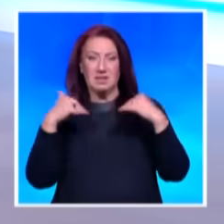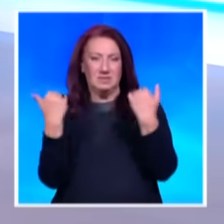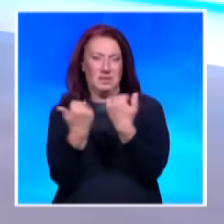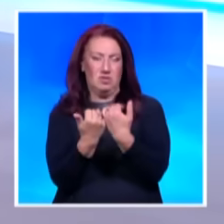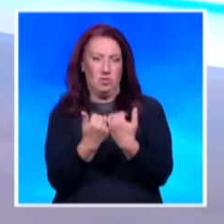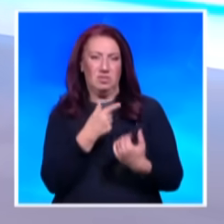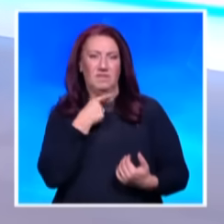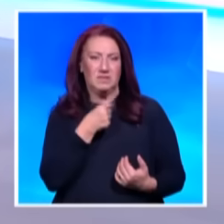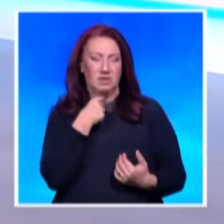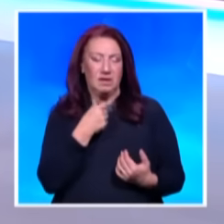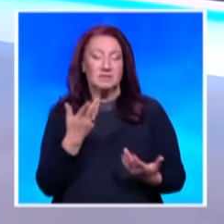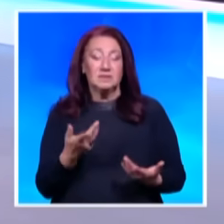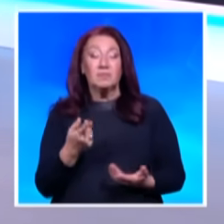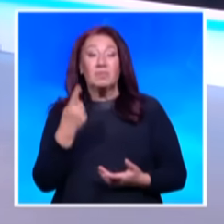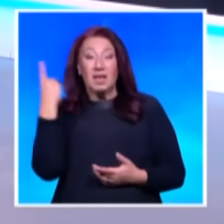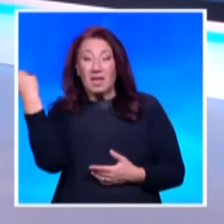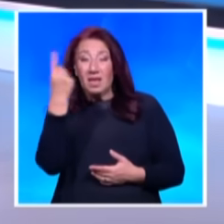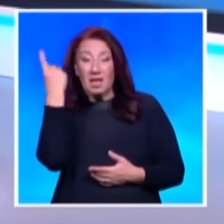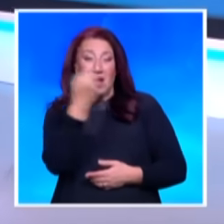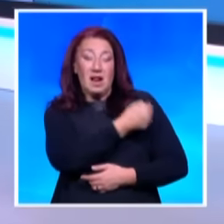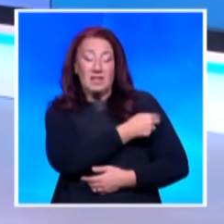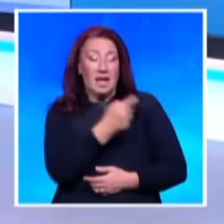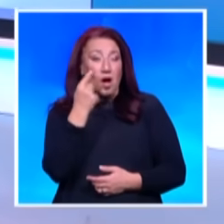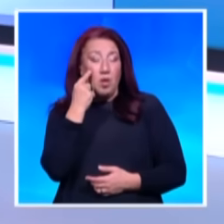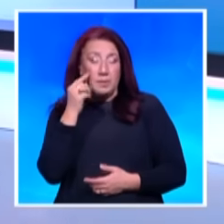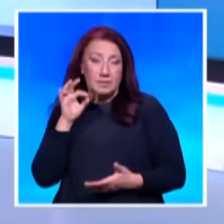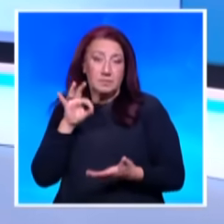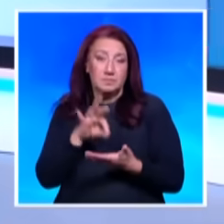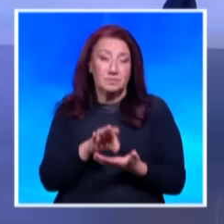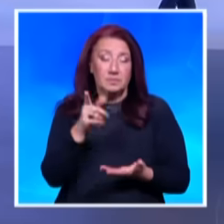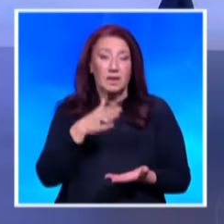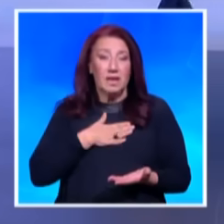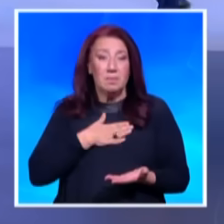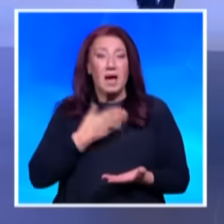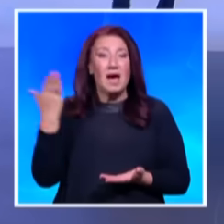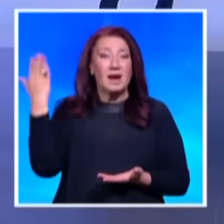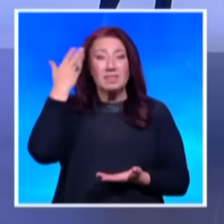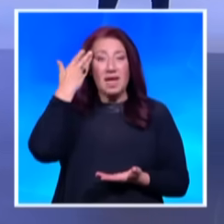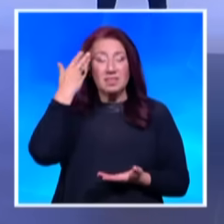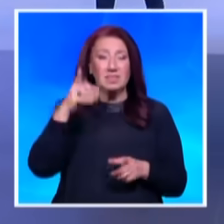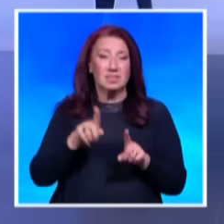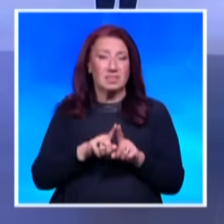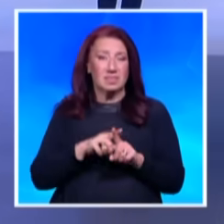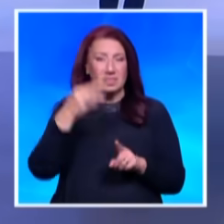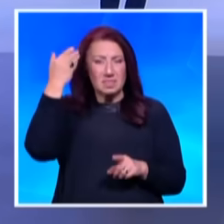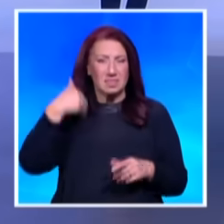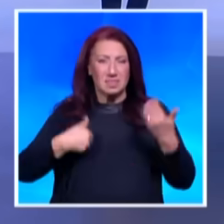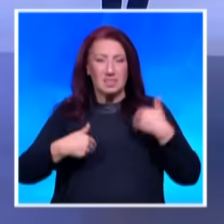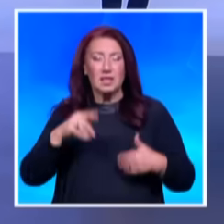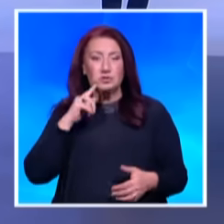се опитва да достигне до един от ранените. Какво се случва вътре в националния стадион? Имаме човек, който да ни